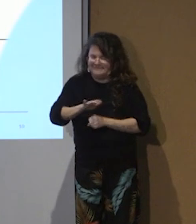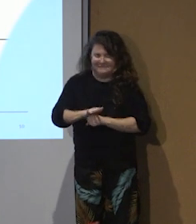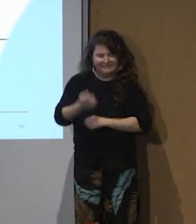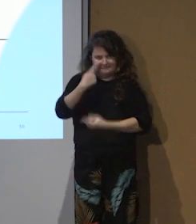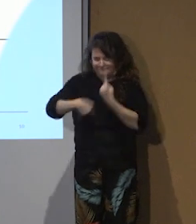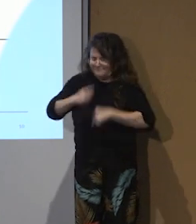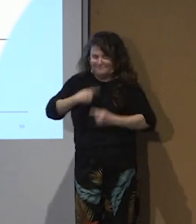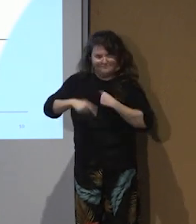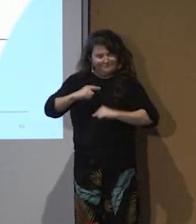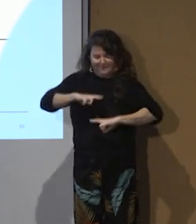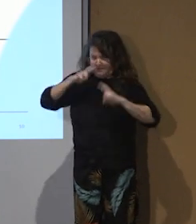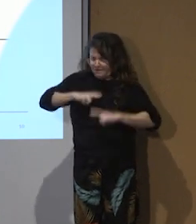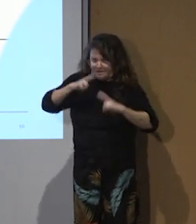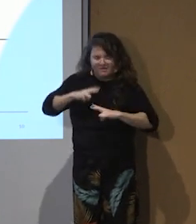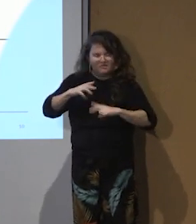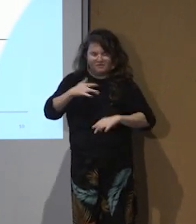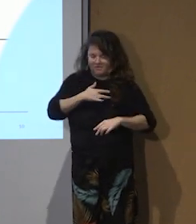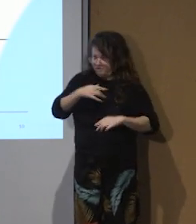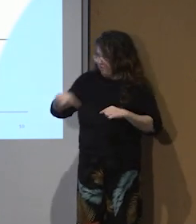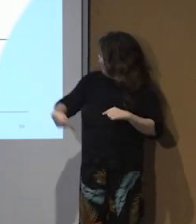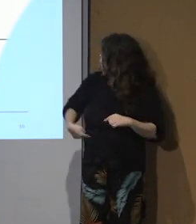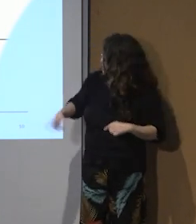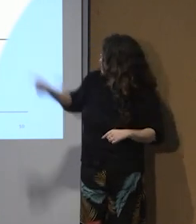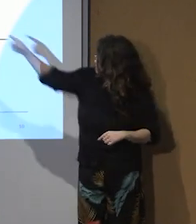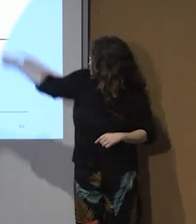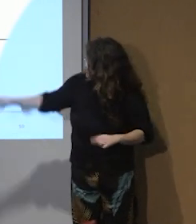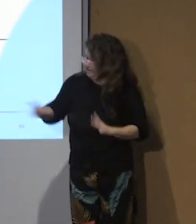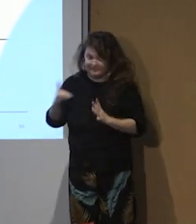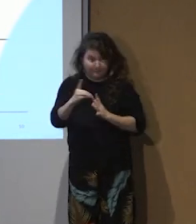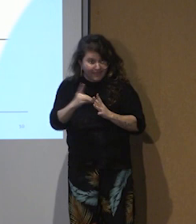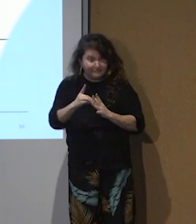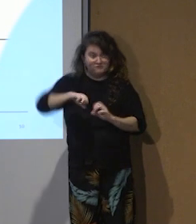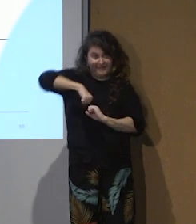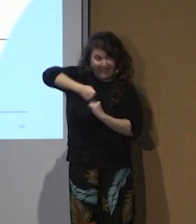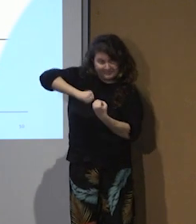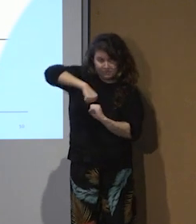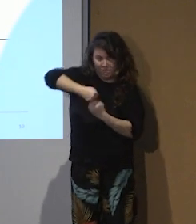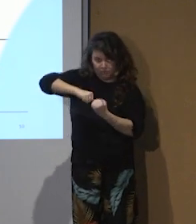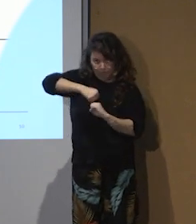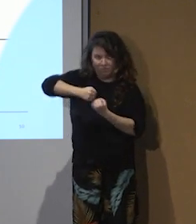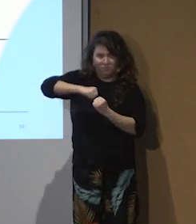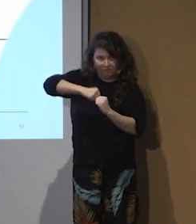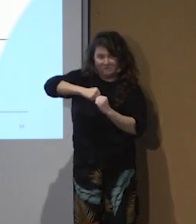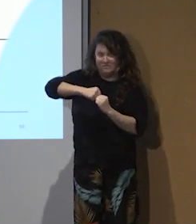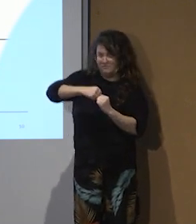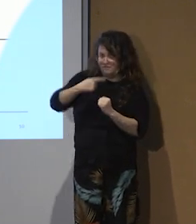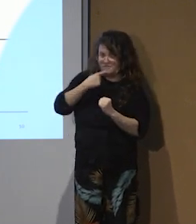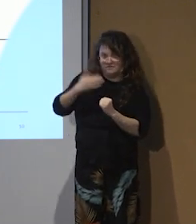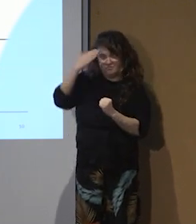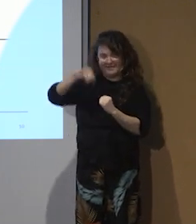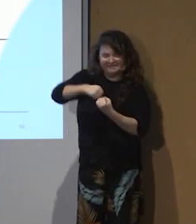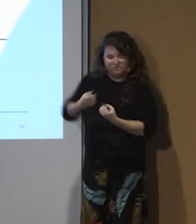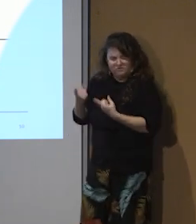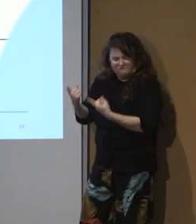cœur, d'insuffisance cardiaque, le pancréas, du diabète et les articulations. Plus une articulation est